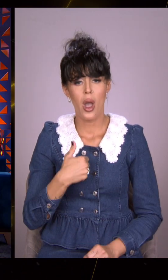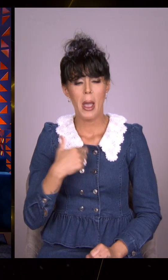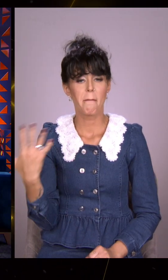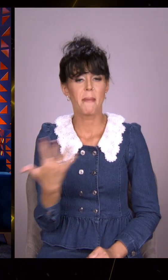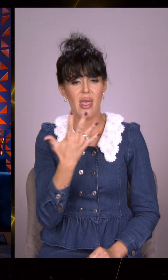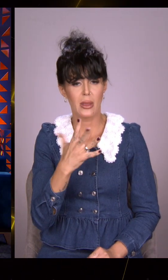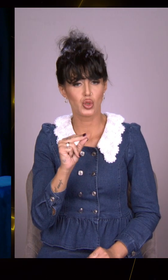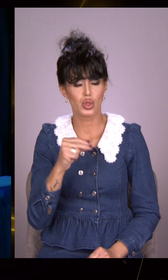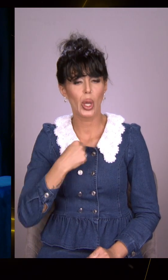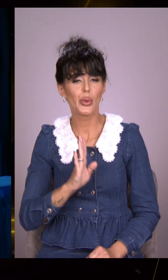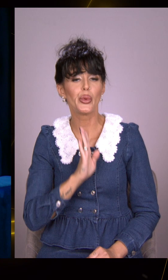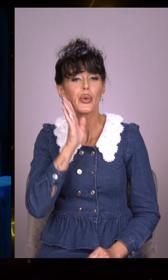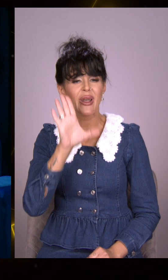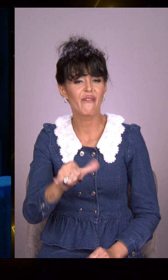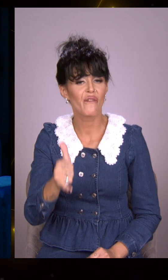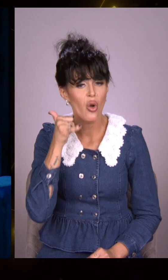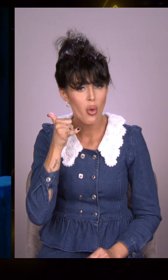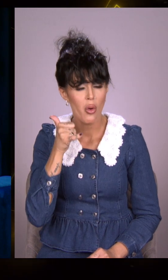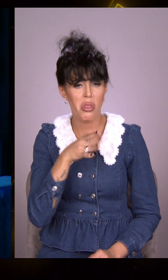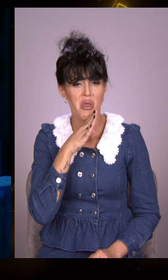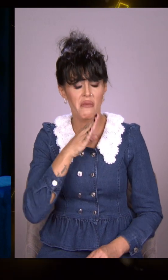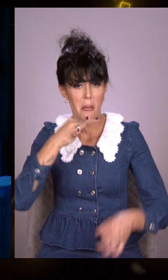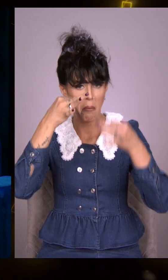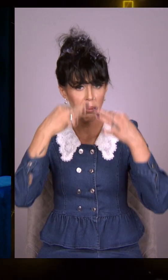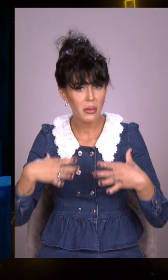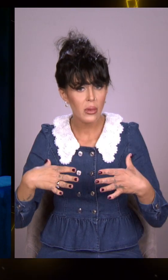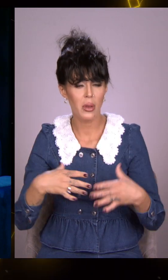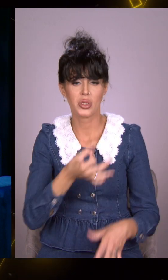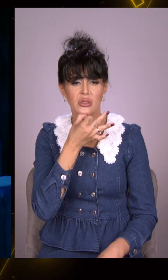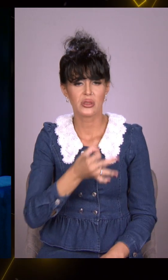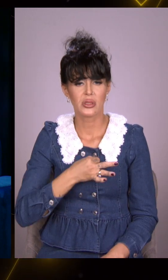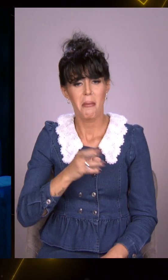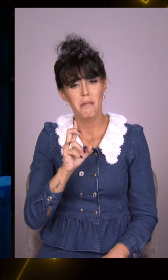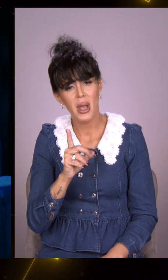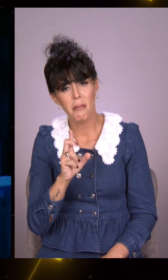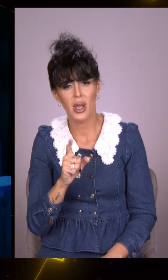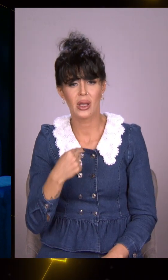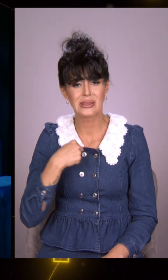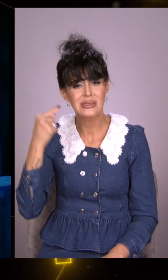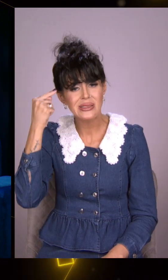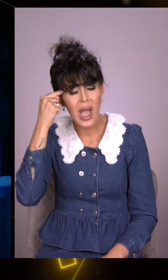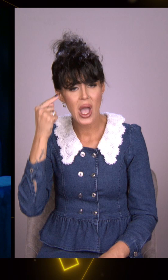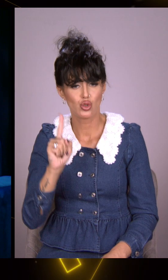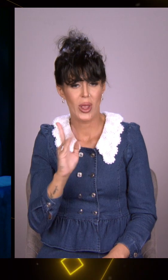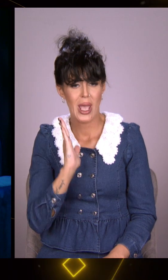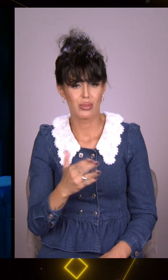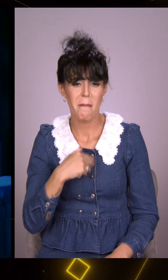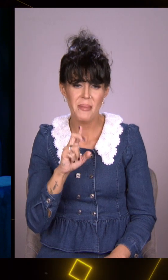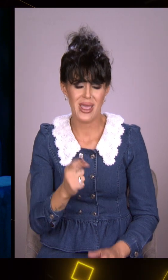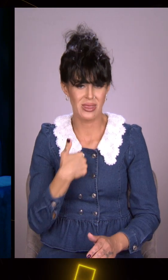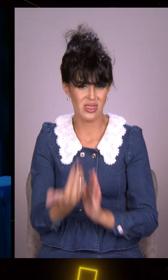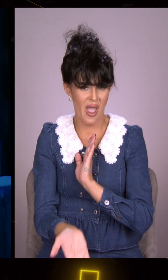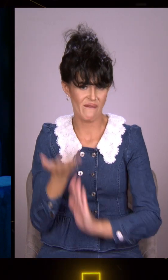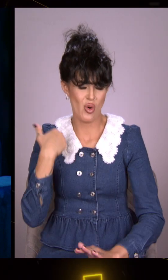вранці позвонила. Вона розплакалася і сказала: якби я знала, що таке буде, я б давно вже